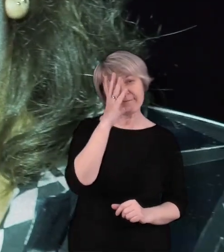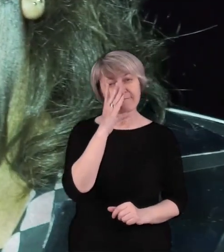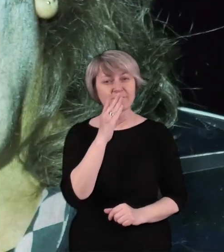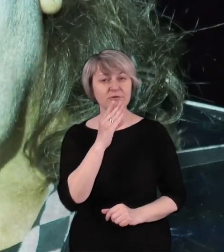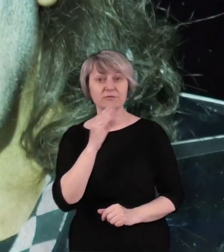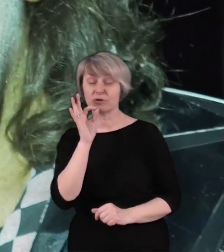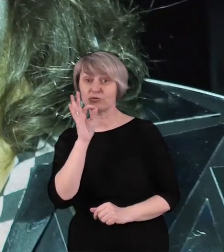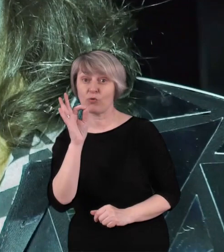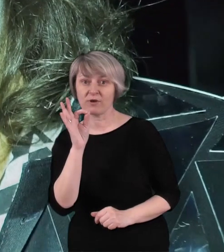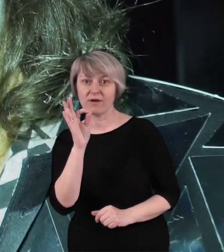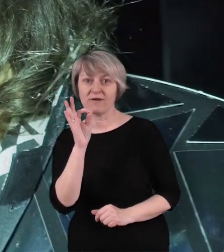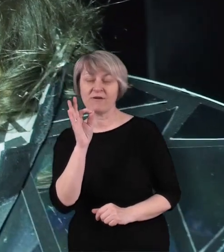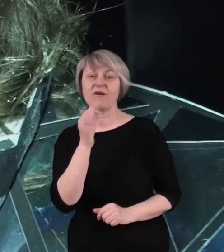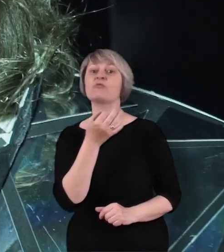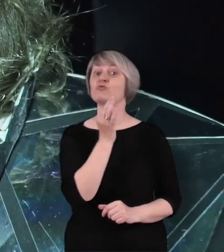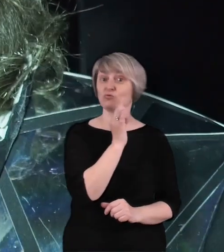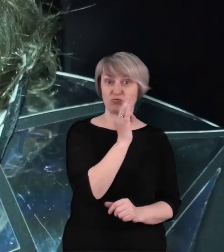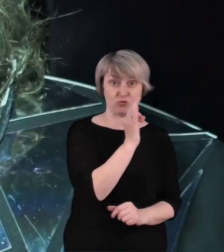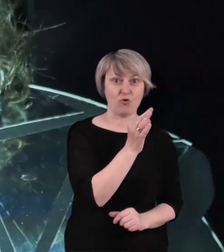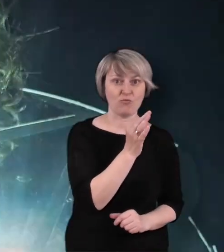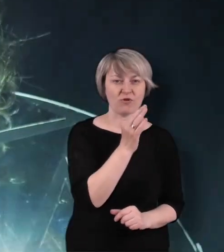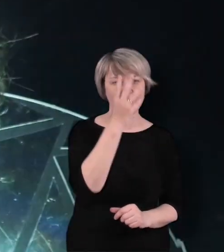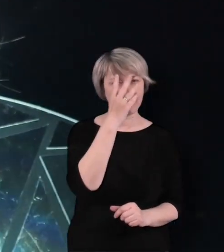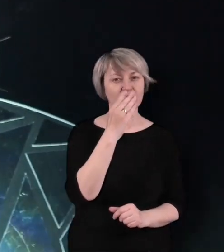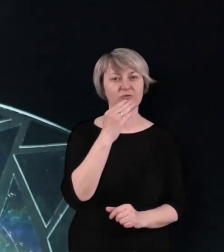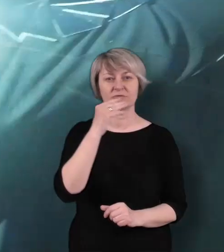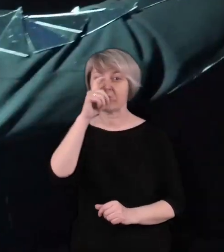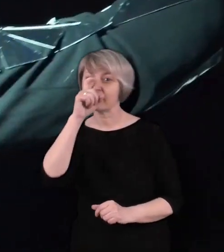co dobre. A to, co dobre, jak to, co złe.